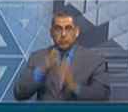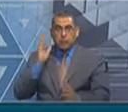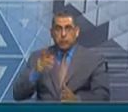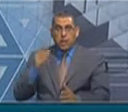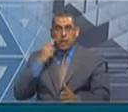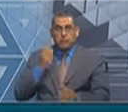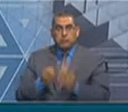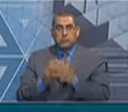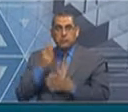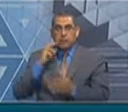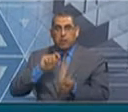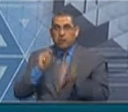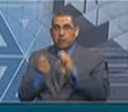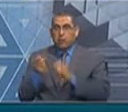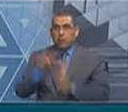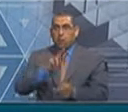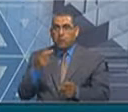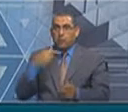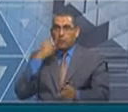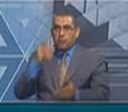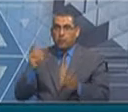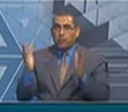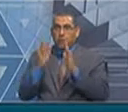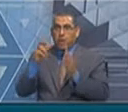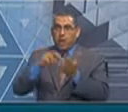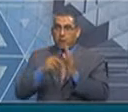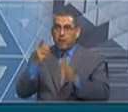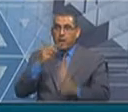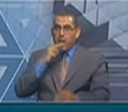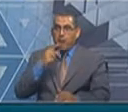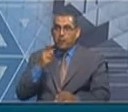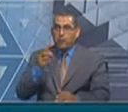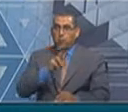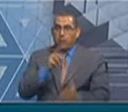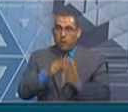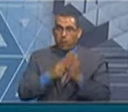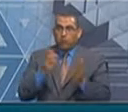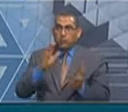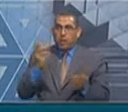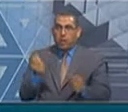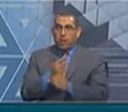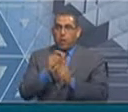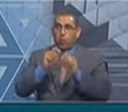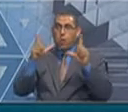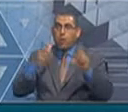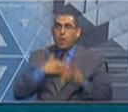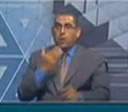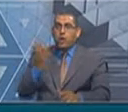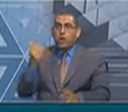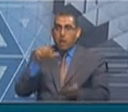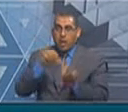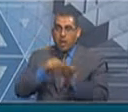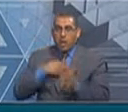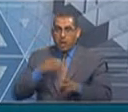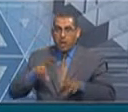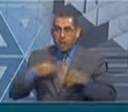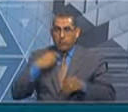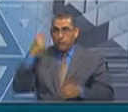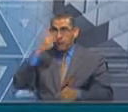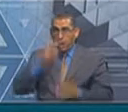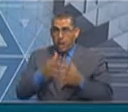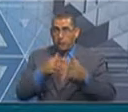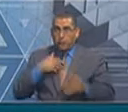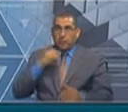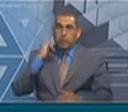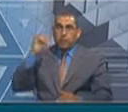شيئا، سيتعين عليها مواجهة ردنا الحاسم، ليكن واضحا أن إيران لن تستسلم للتنمر